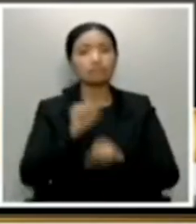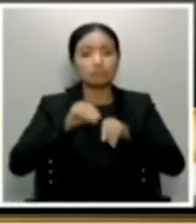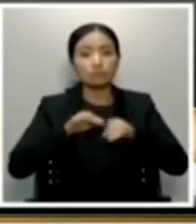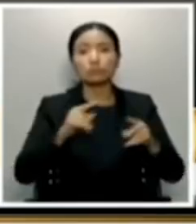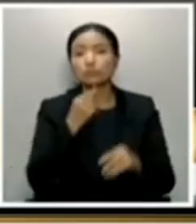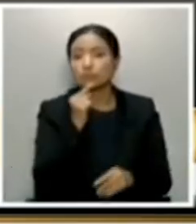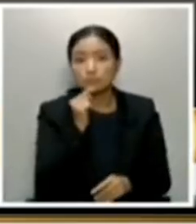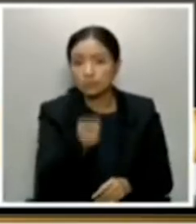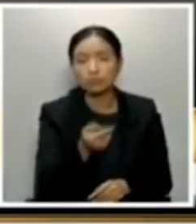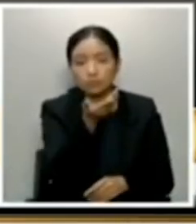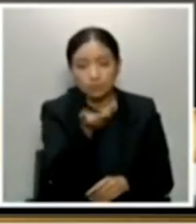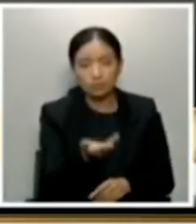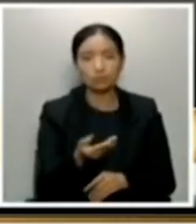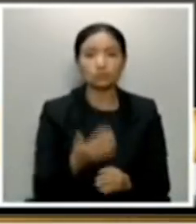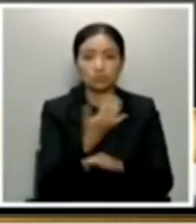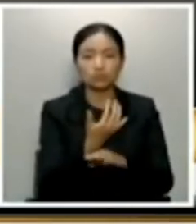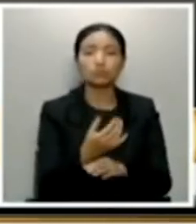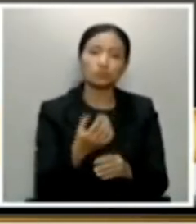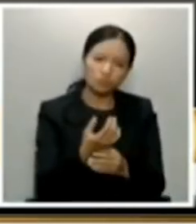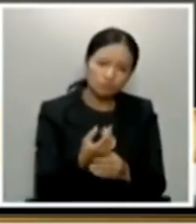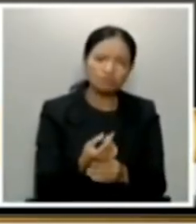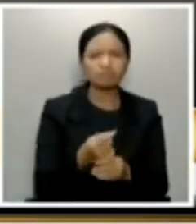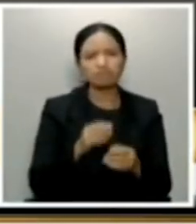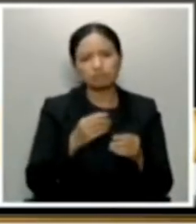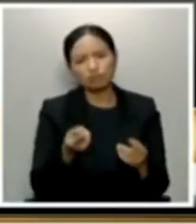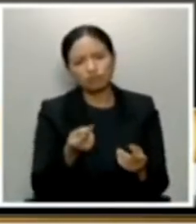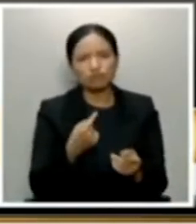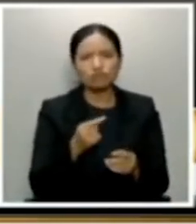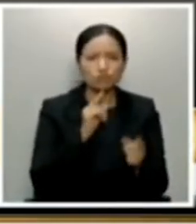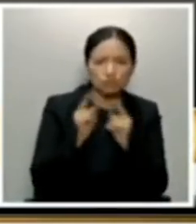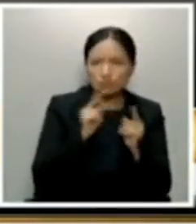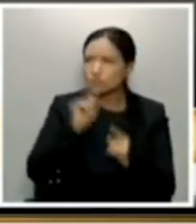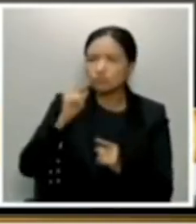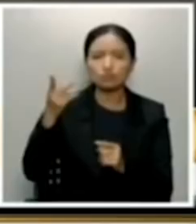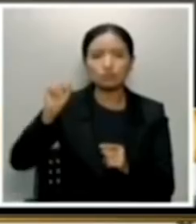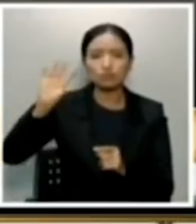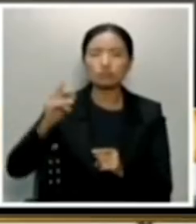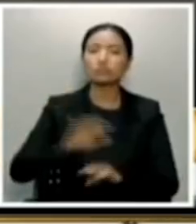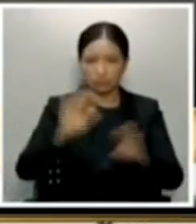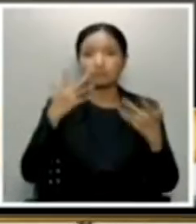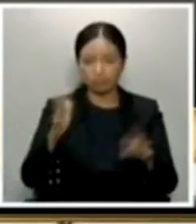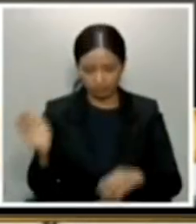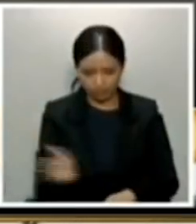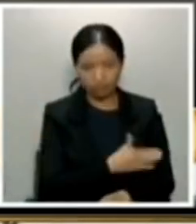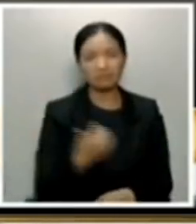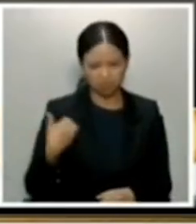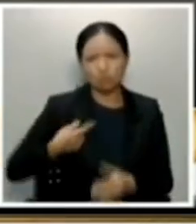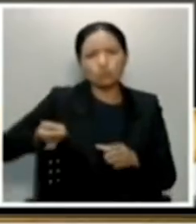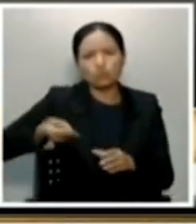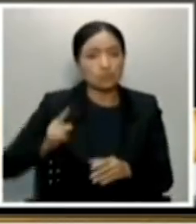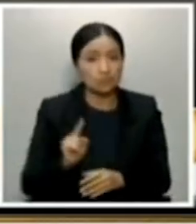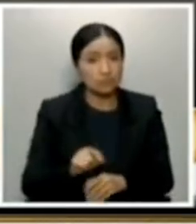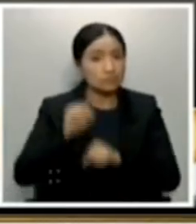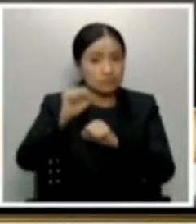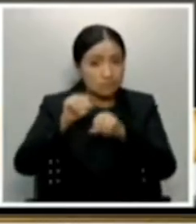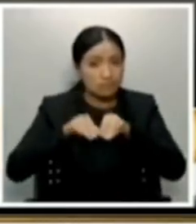าขอความร่วมมือสื่อออนไลน์ไม่เผยแพร่เนื้อหาวิจารณ์คสช.อันนี้ท่านยกเลิกไปแล้วแต่สิ่งที่ท่านไม่ยกเลิกก็คือประกา